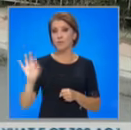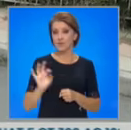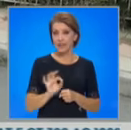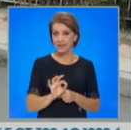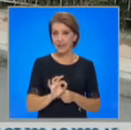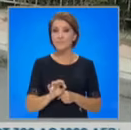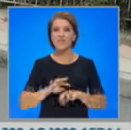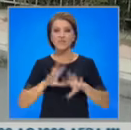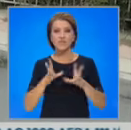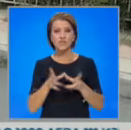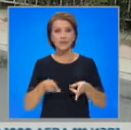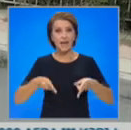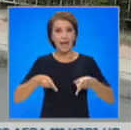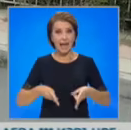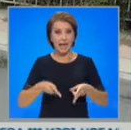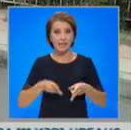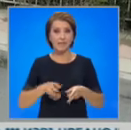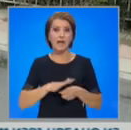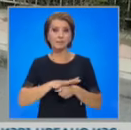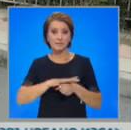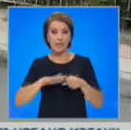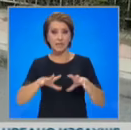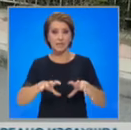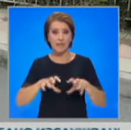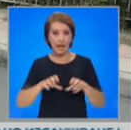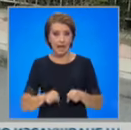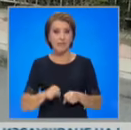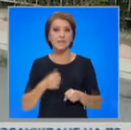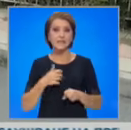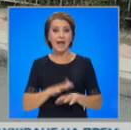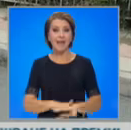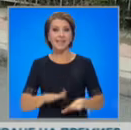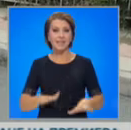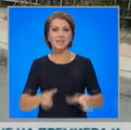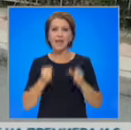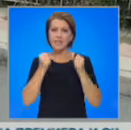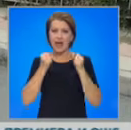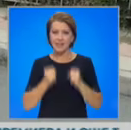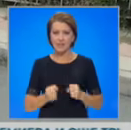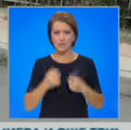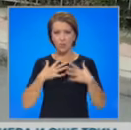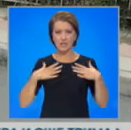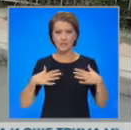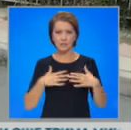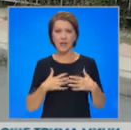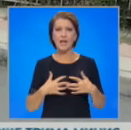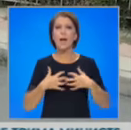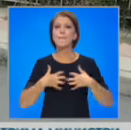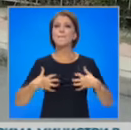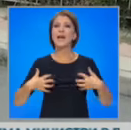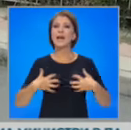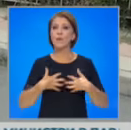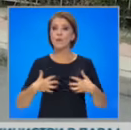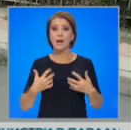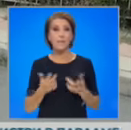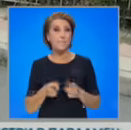легла в отделението са заети от деца в усложнено състояние, като най-често те са с пневмонии. Има ли риск да бъдат